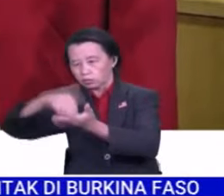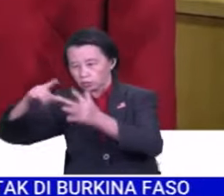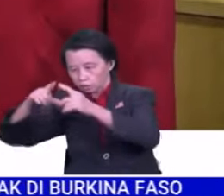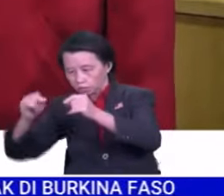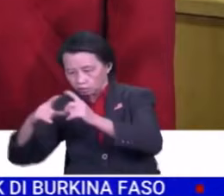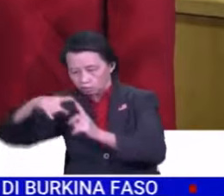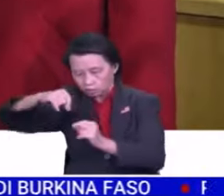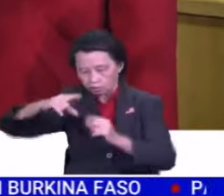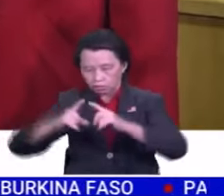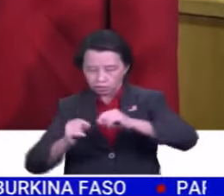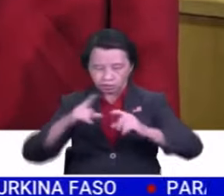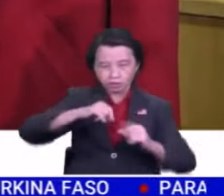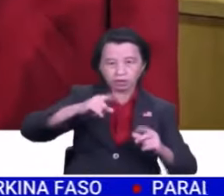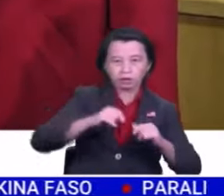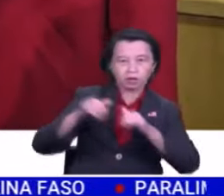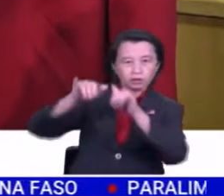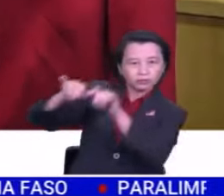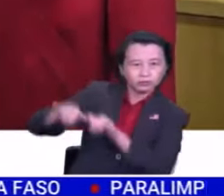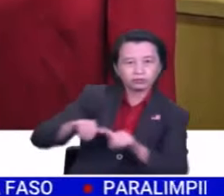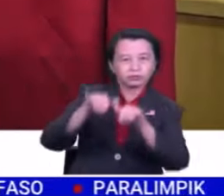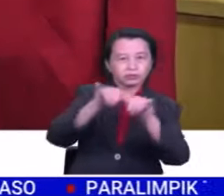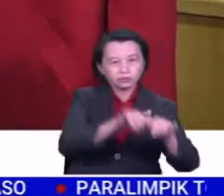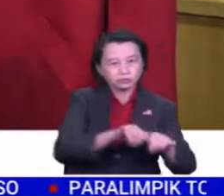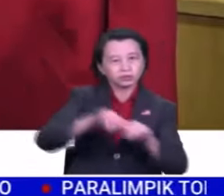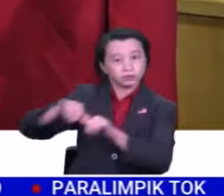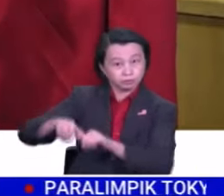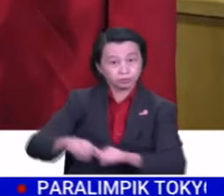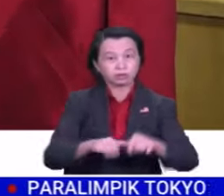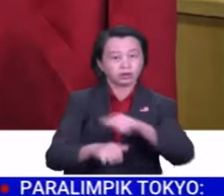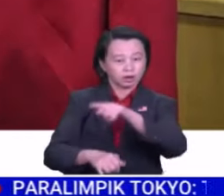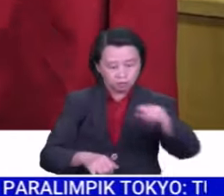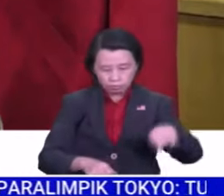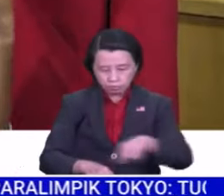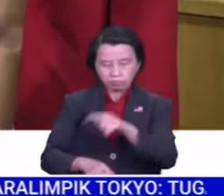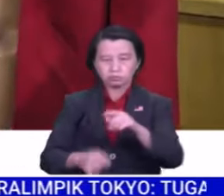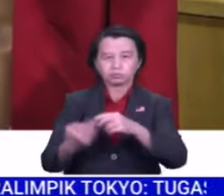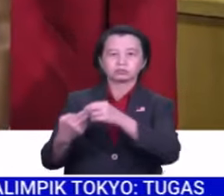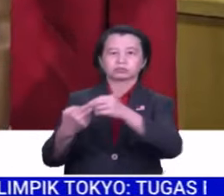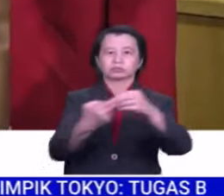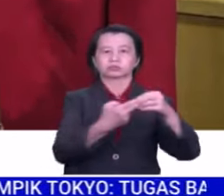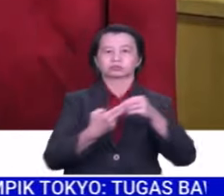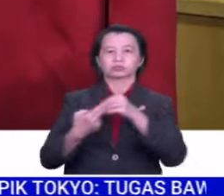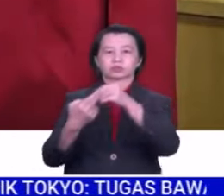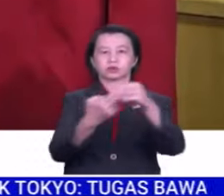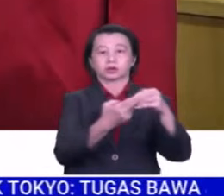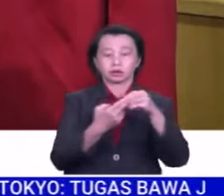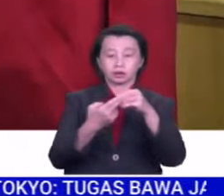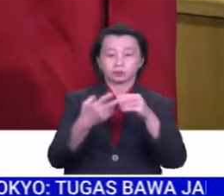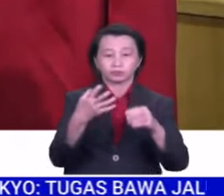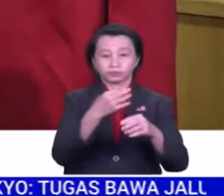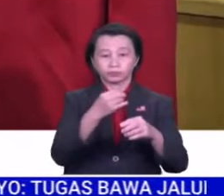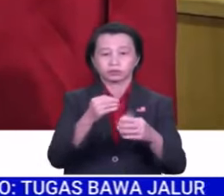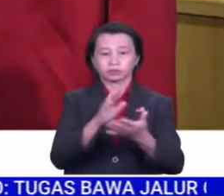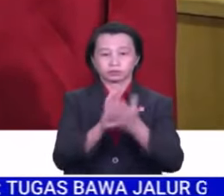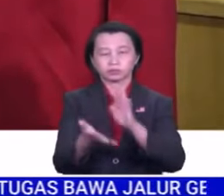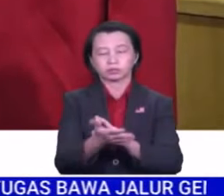satu motif yang sentiasa berterusan. Dan juga itu melambangkan unity, satu Malaysia, dan juga